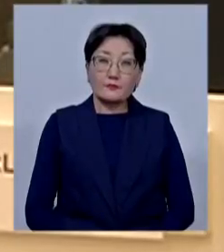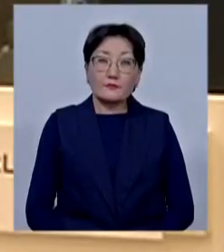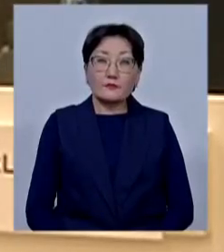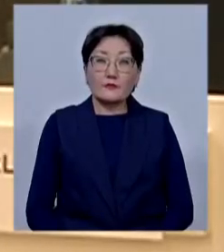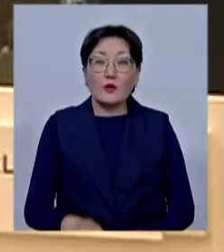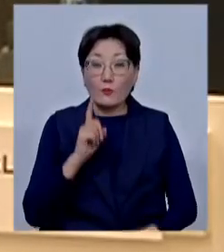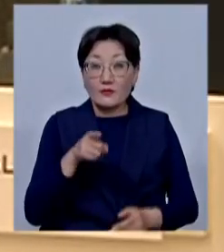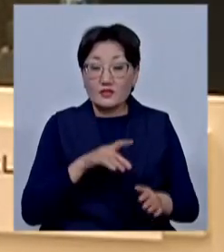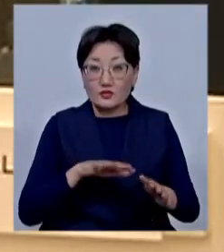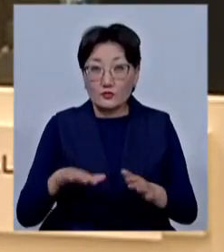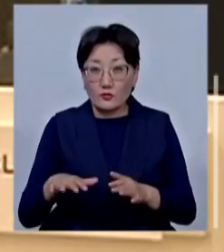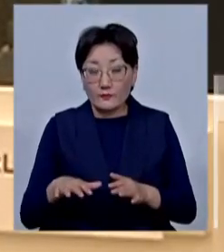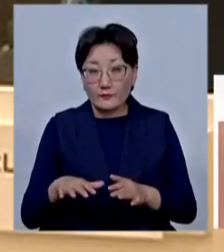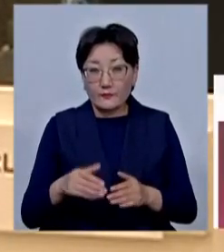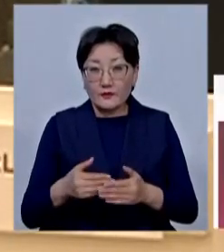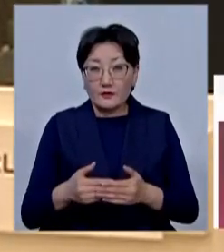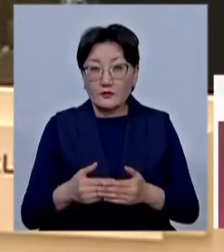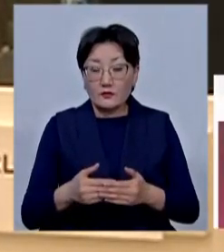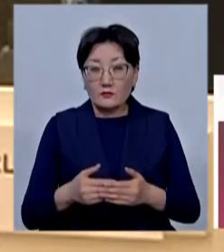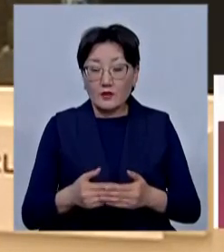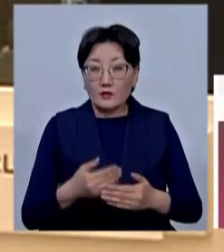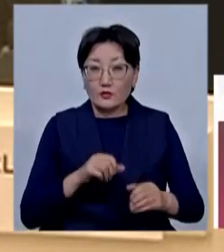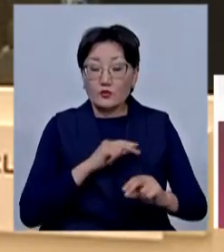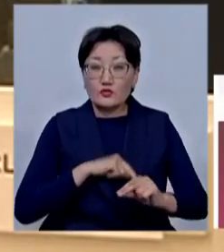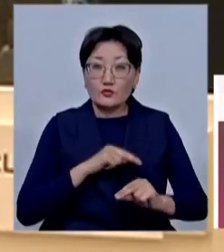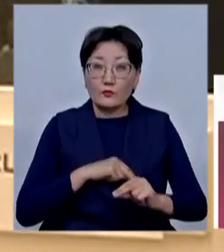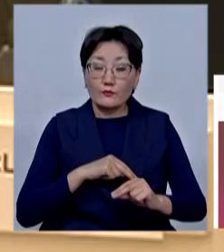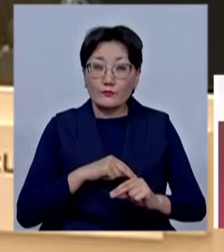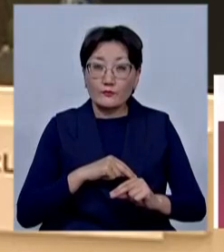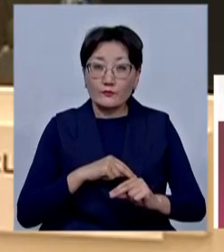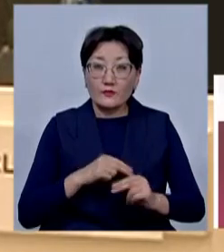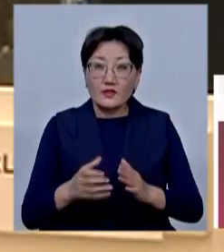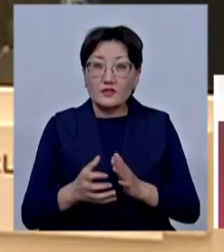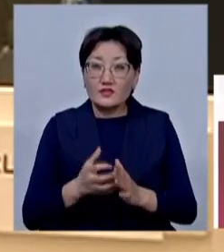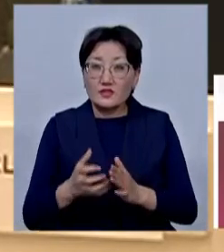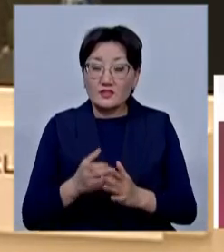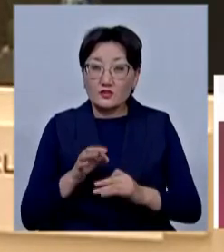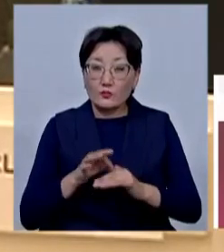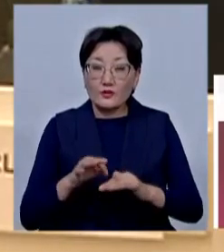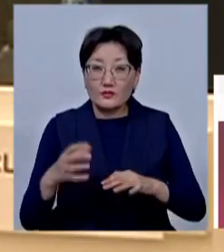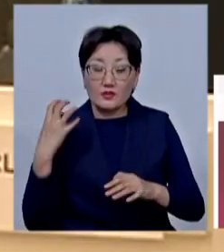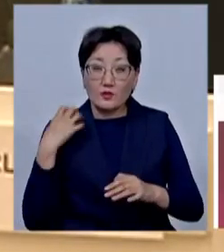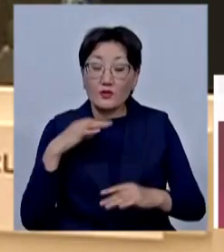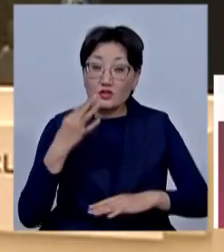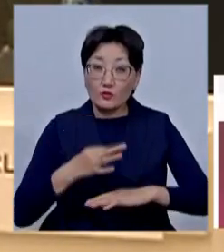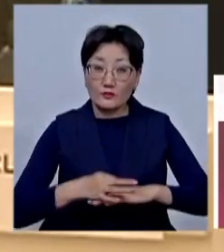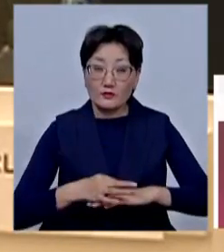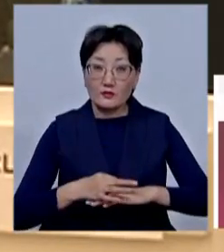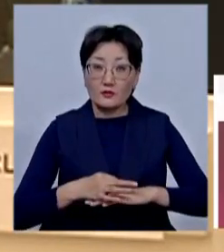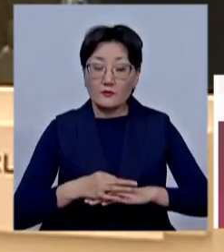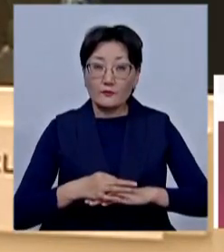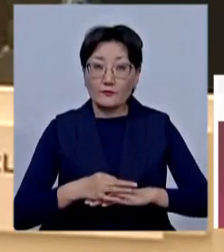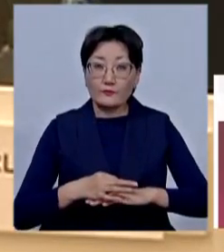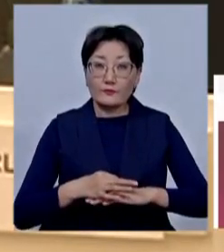Бір жылдан бері ұжымда алдын алу жұмыстарын жеткіліксіз жүрген үшін басшылардың жауапкершілігімен